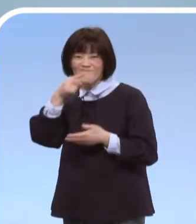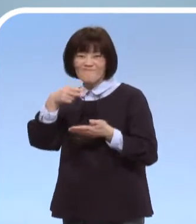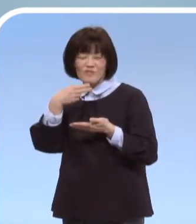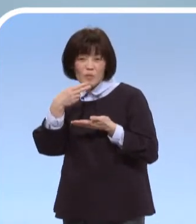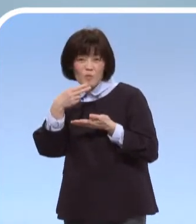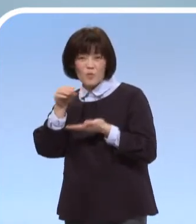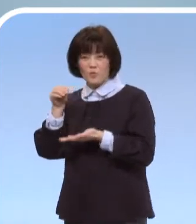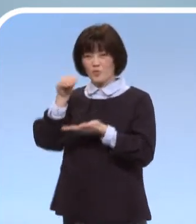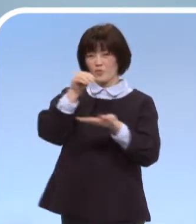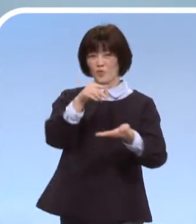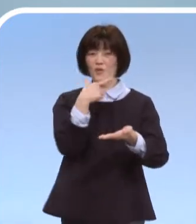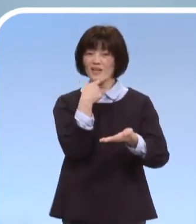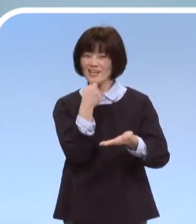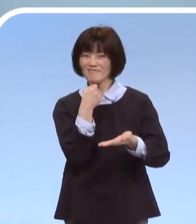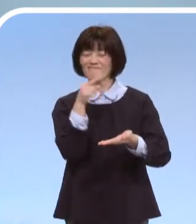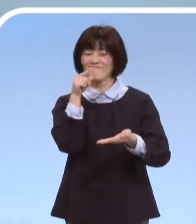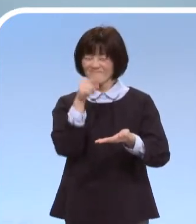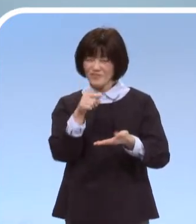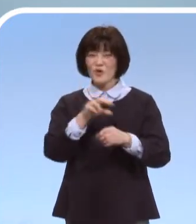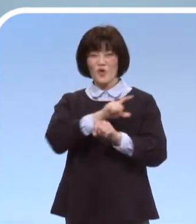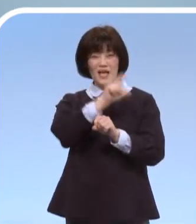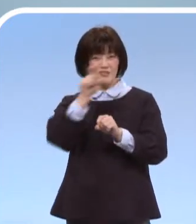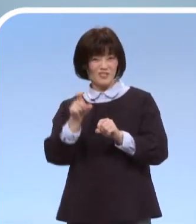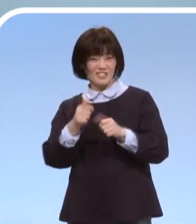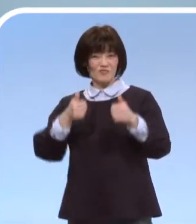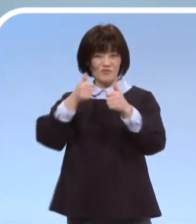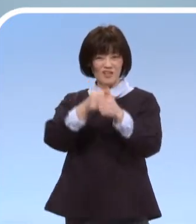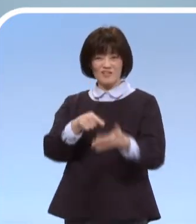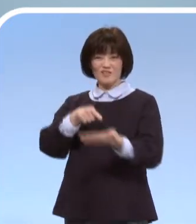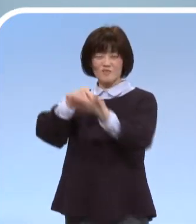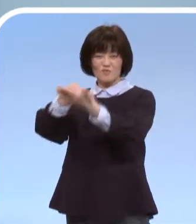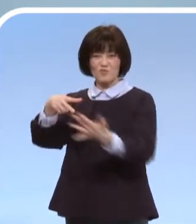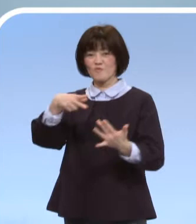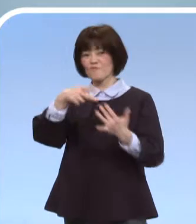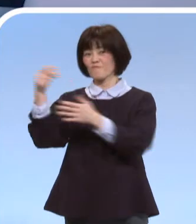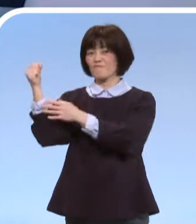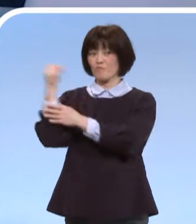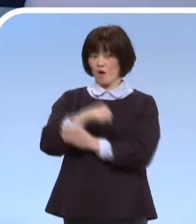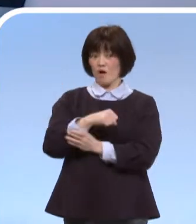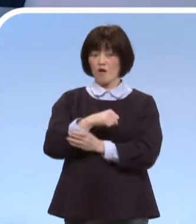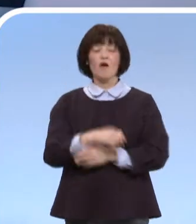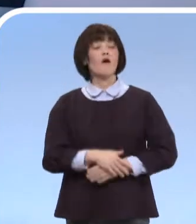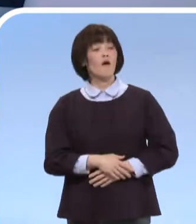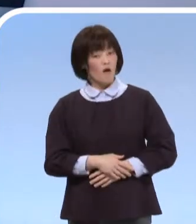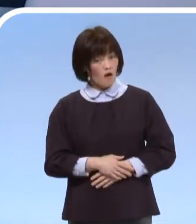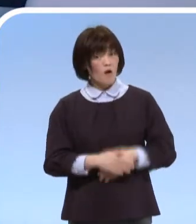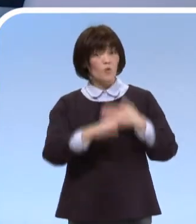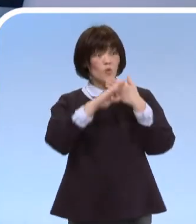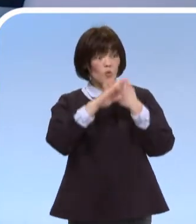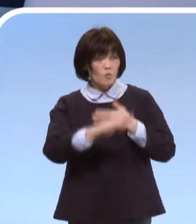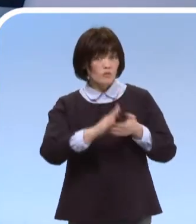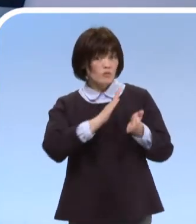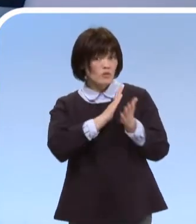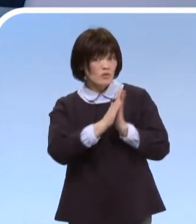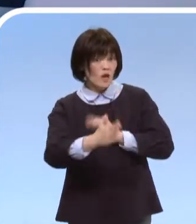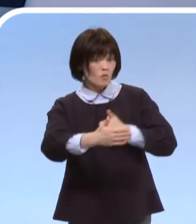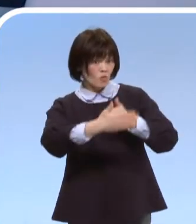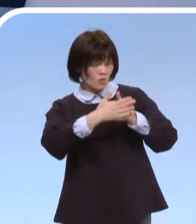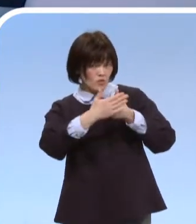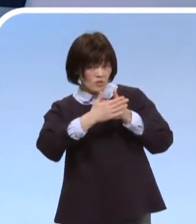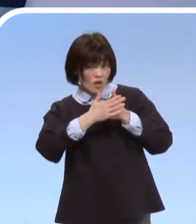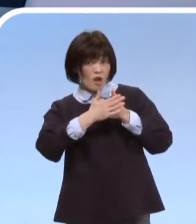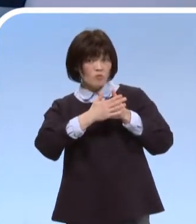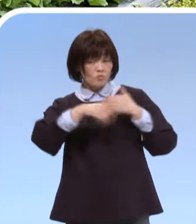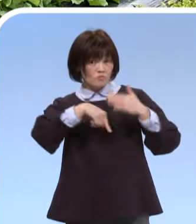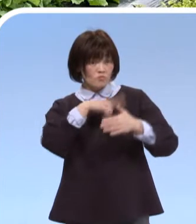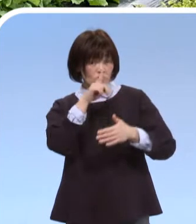届けようということで SDGs チャレンジに採択いただきました。 県 の支援っていうのはこうどういった役に立